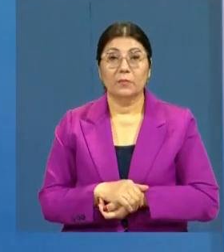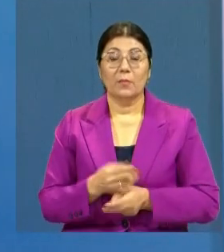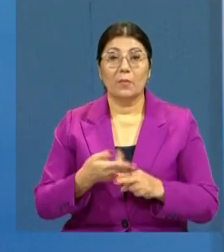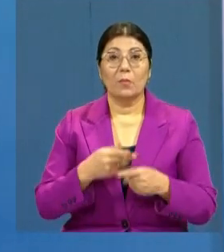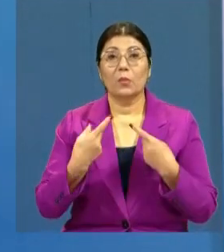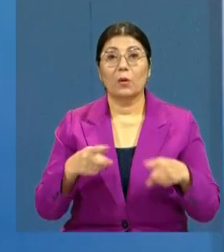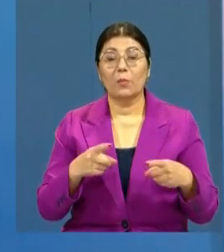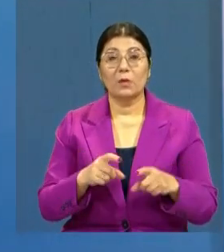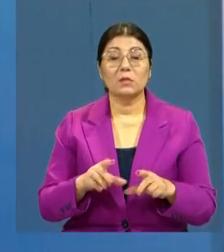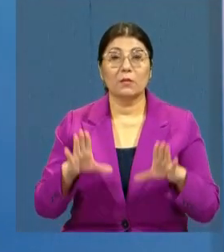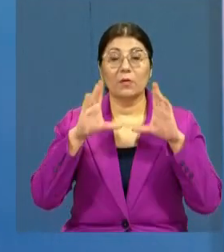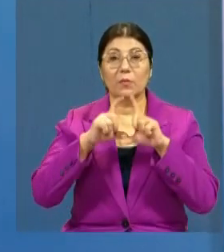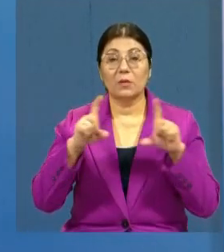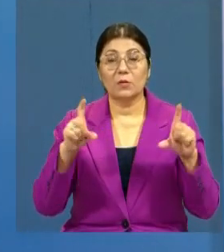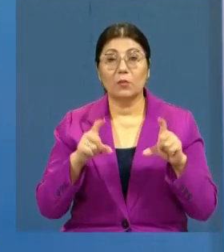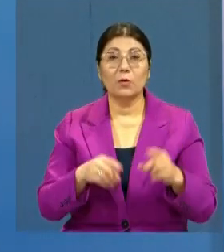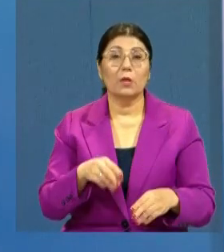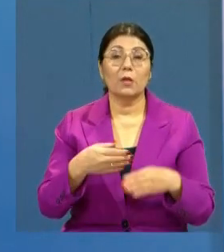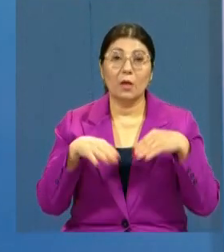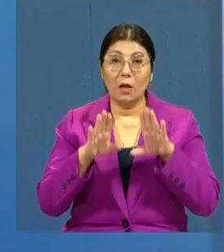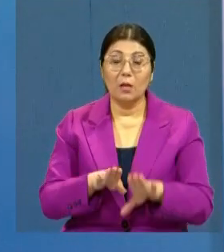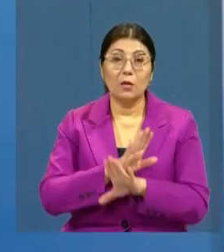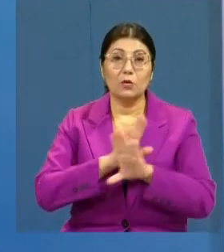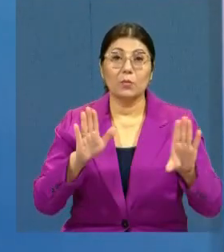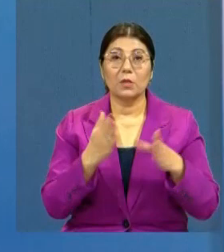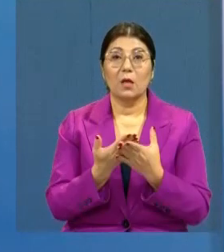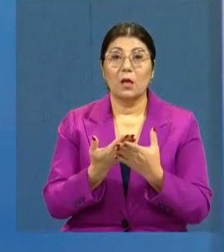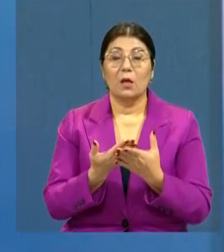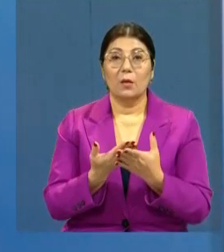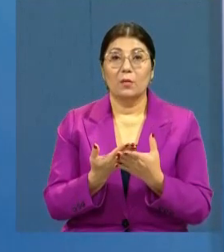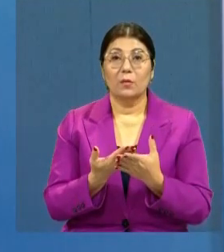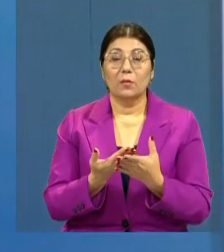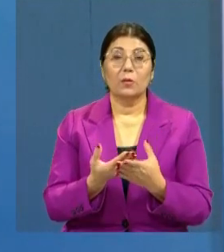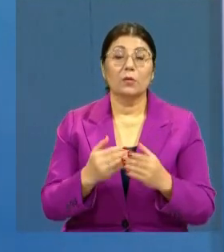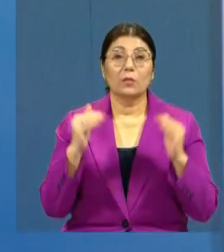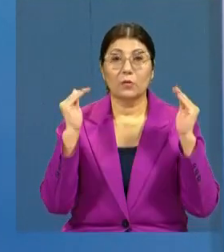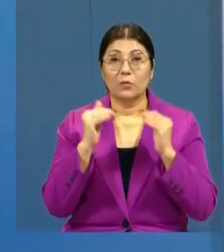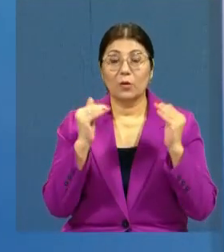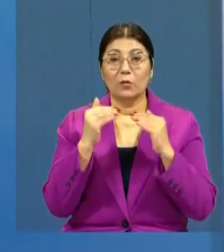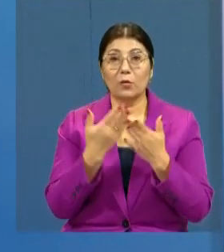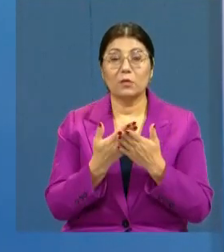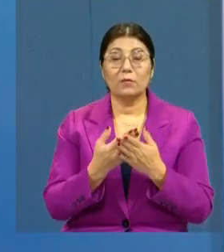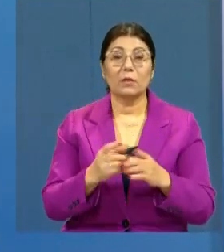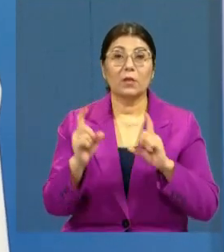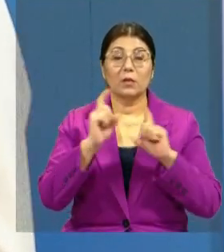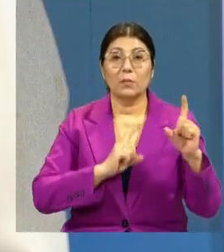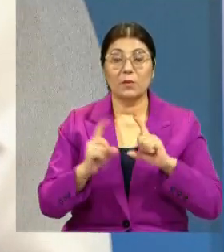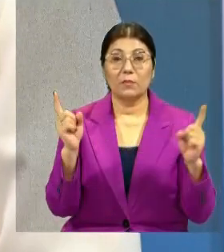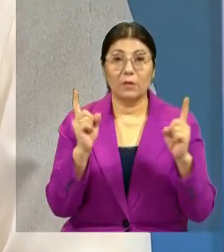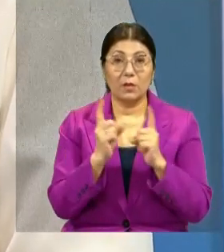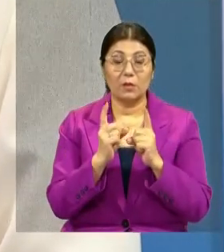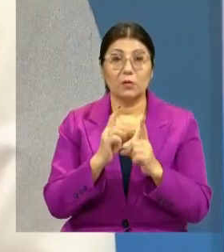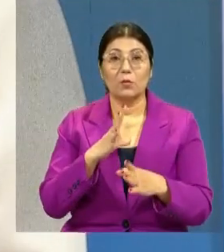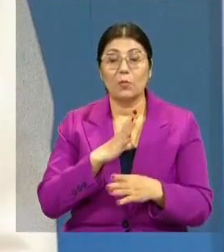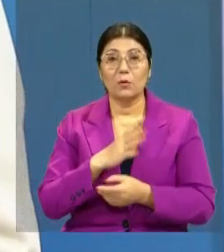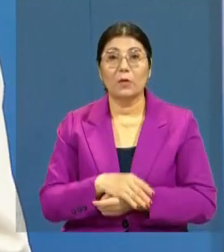жаңа мешіттің төңірегінде шектеліп қалып жатқан жоқпыз біз. Сол жаңа айтқаным бар, жоғарыда айтқандай, жоғары оқу орындарын студенттермен кездесу, мектепке бару